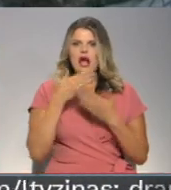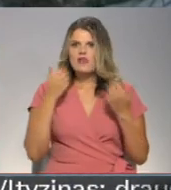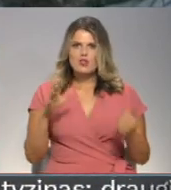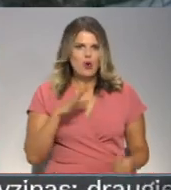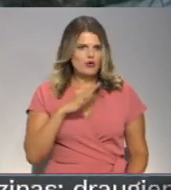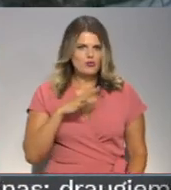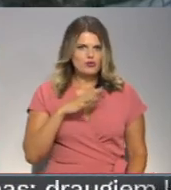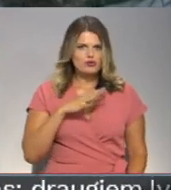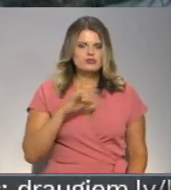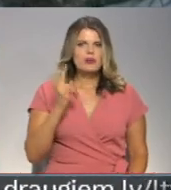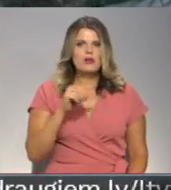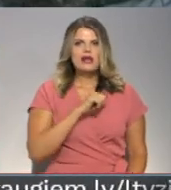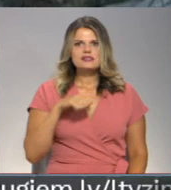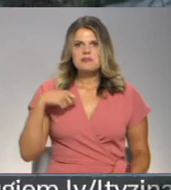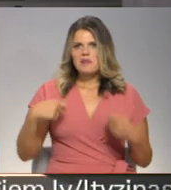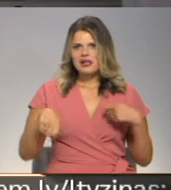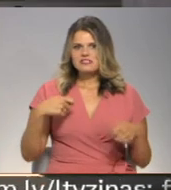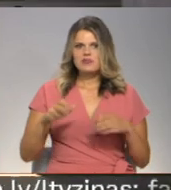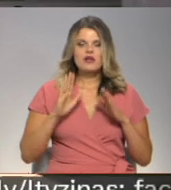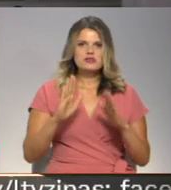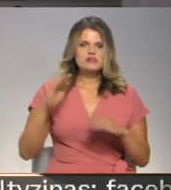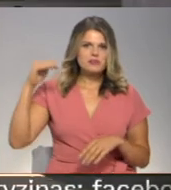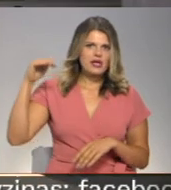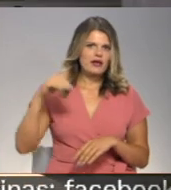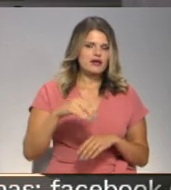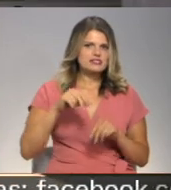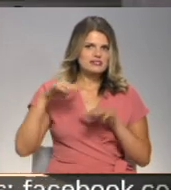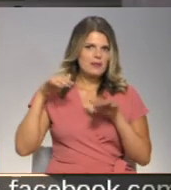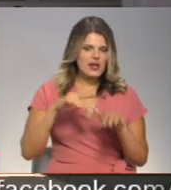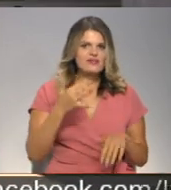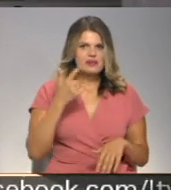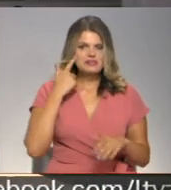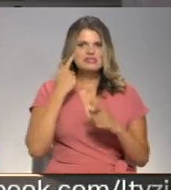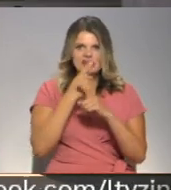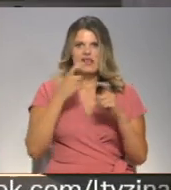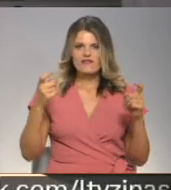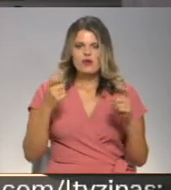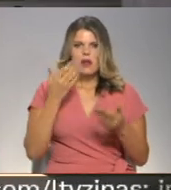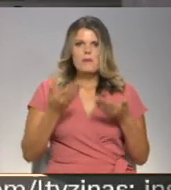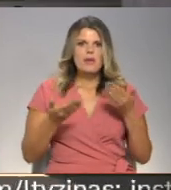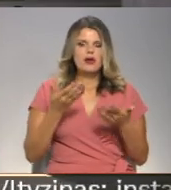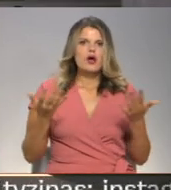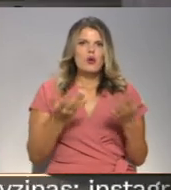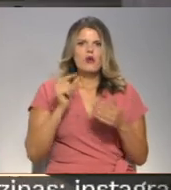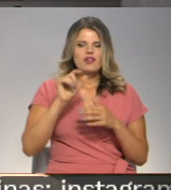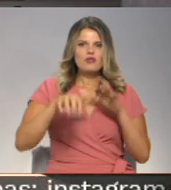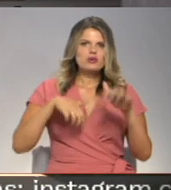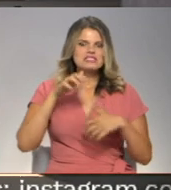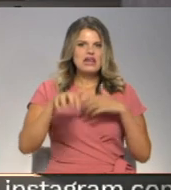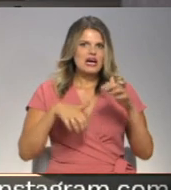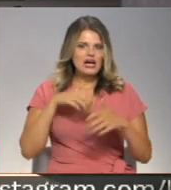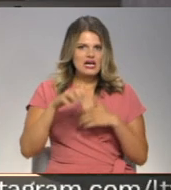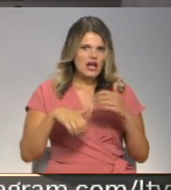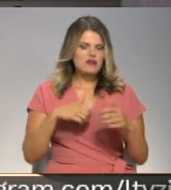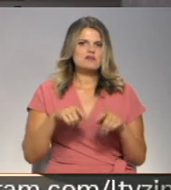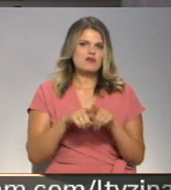bijušas. Bērns pats spēlējoties pie Stāvkrasta. Cik ir informācija, ir arī mēģinājis kaut ko nedaudz rakt, un